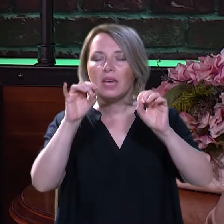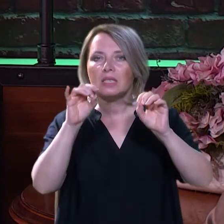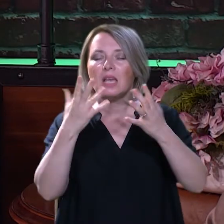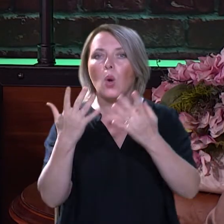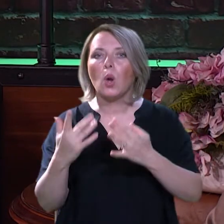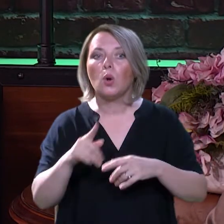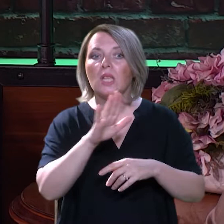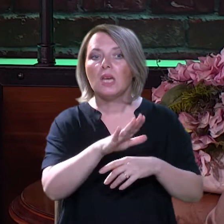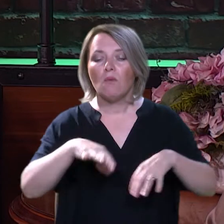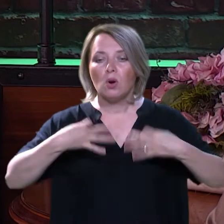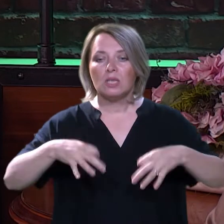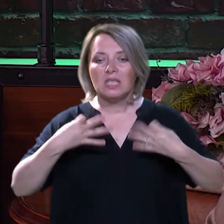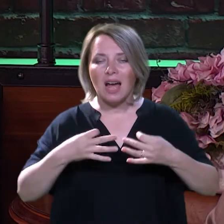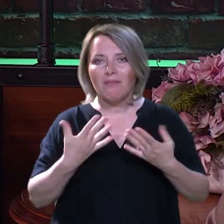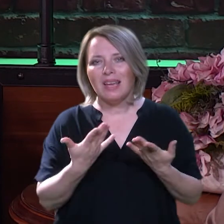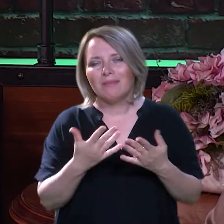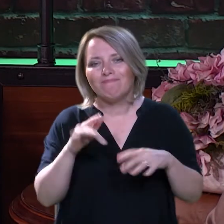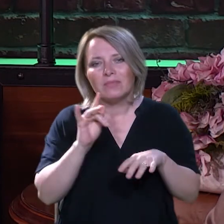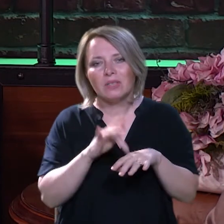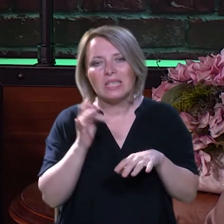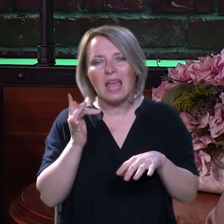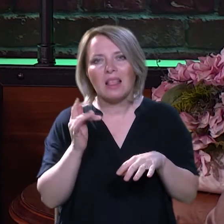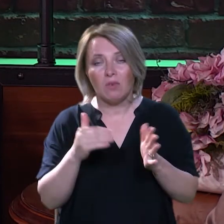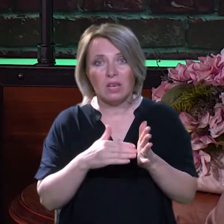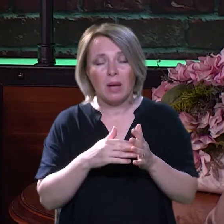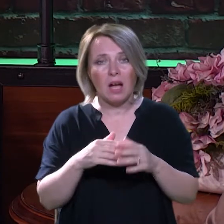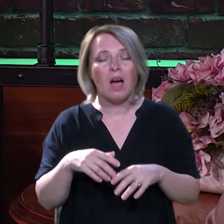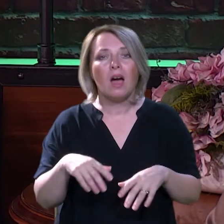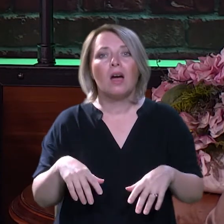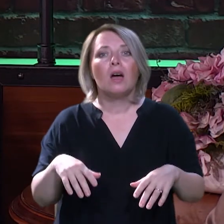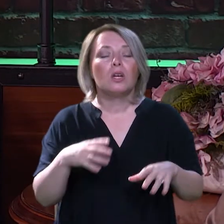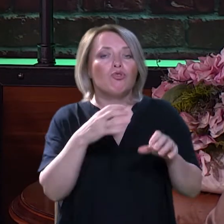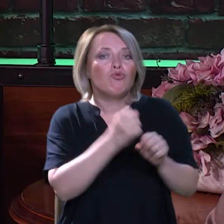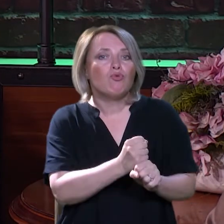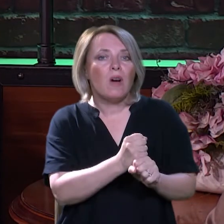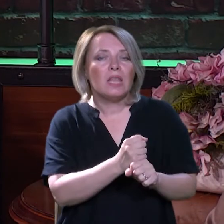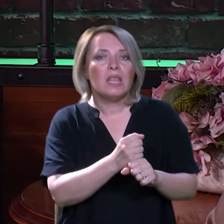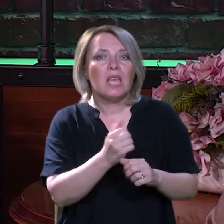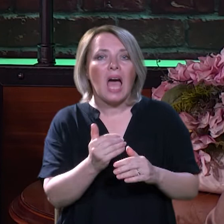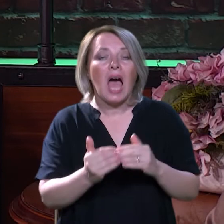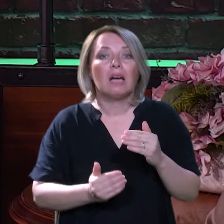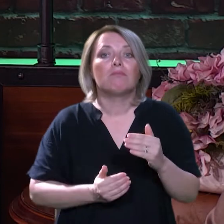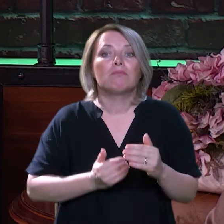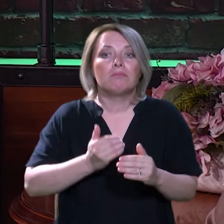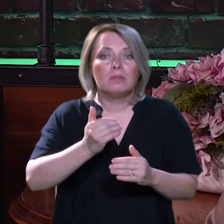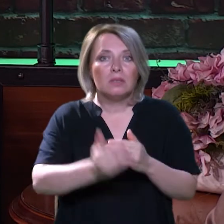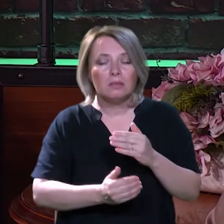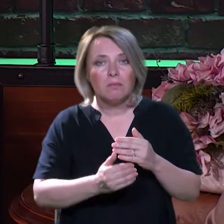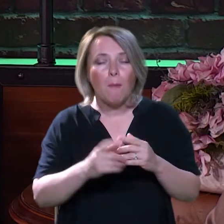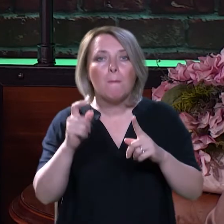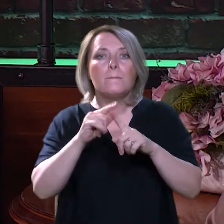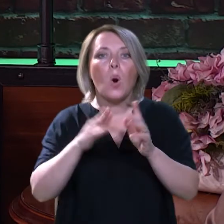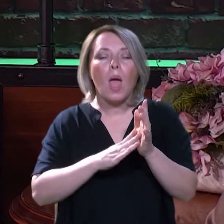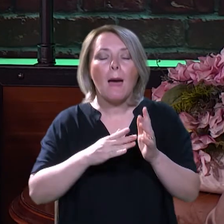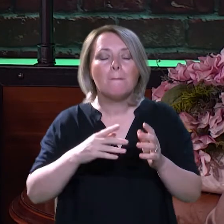koliko njihovo zdravlje je krhko i koliko ga treba čuvati, a tek taj pojam mentalnog zdravlja djeteta je negdje